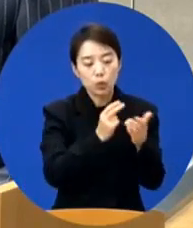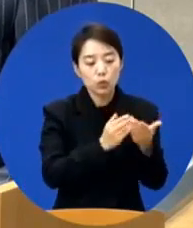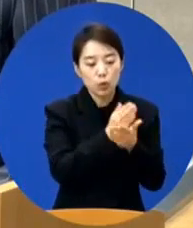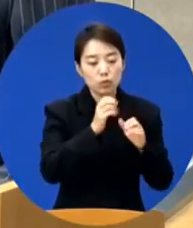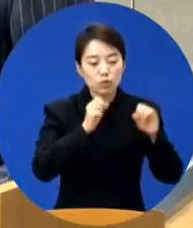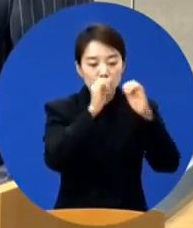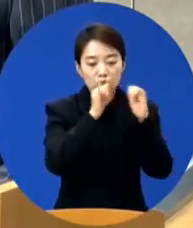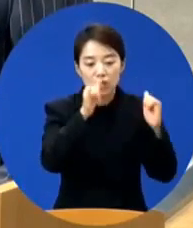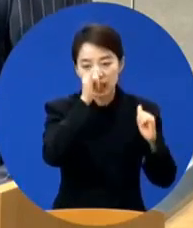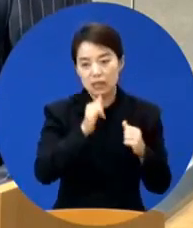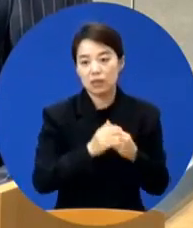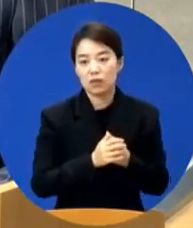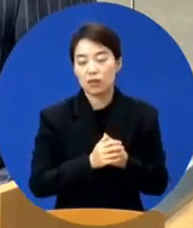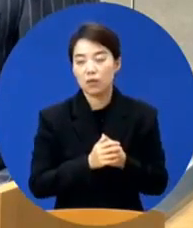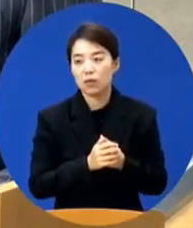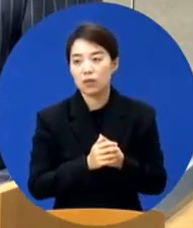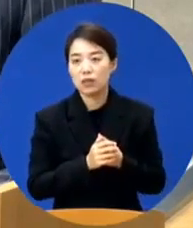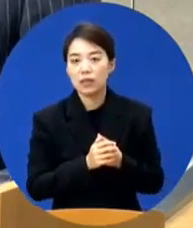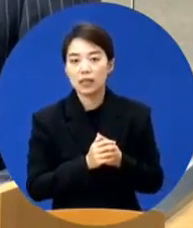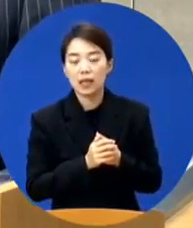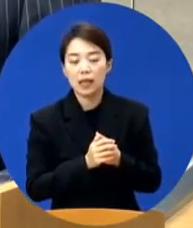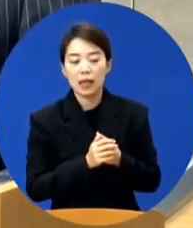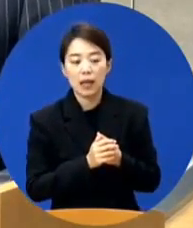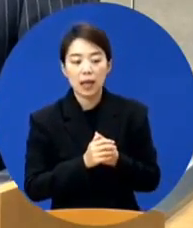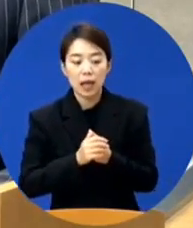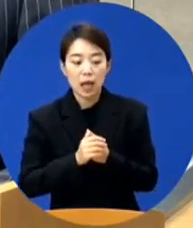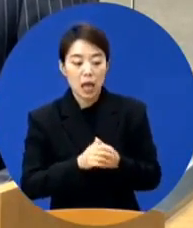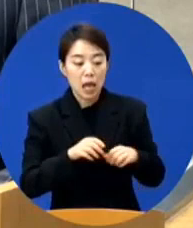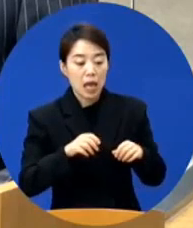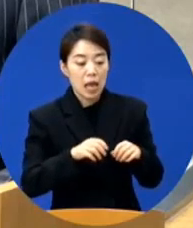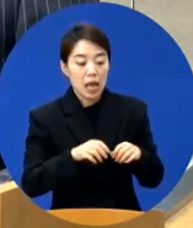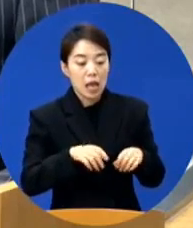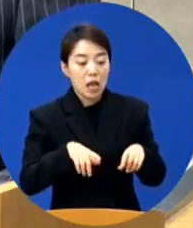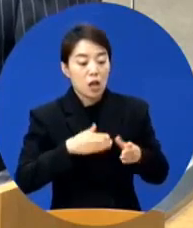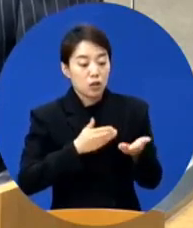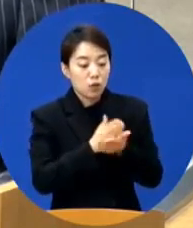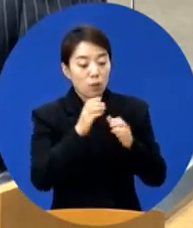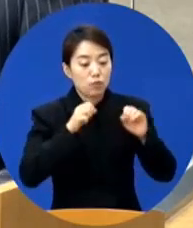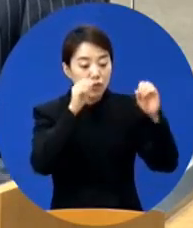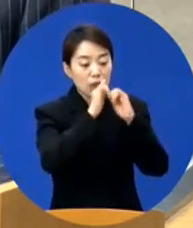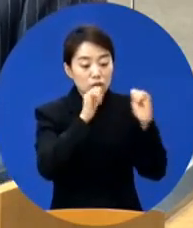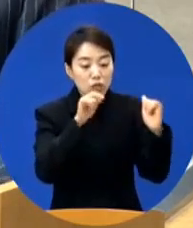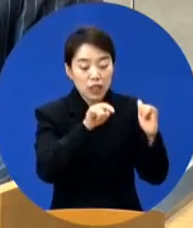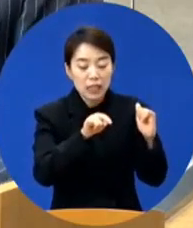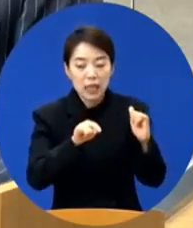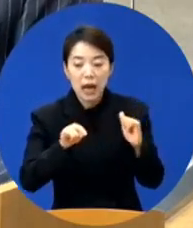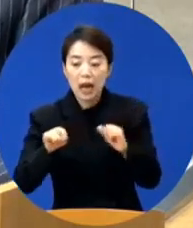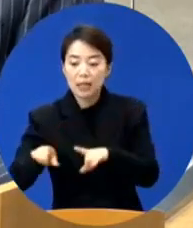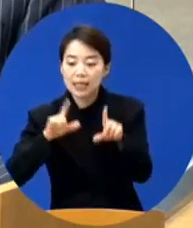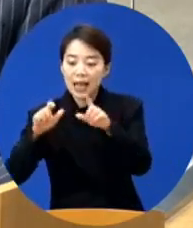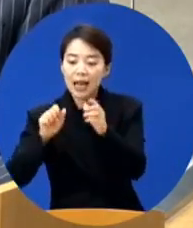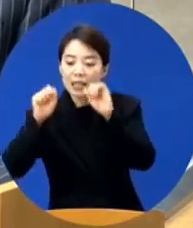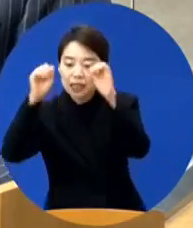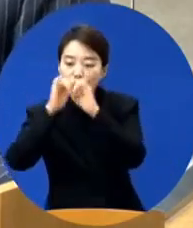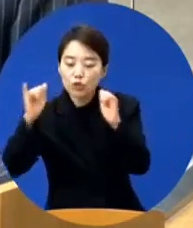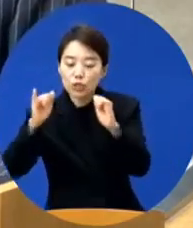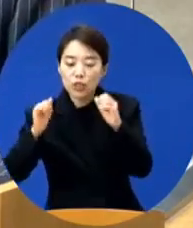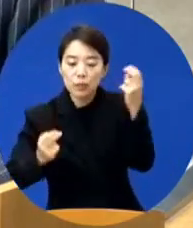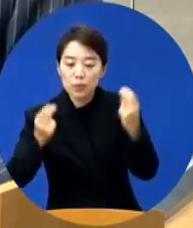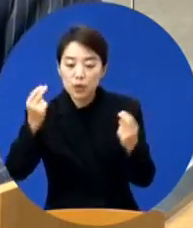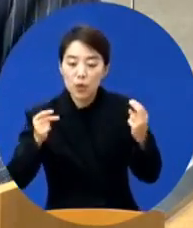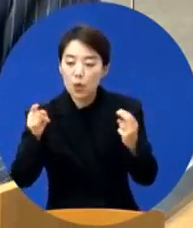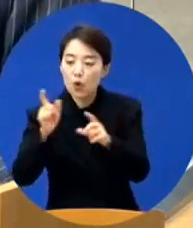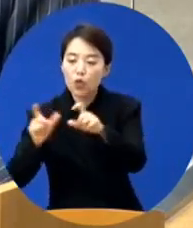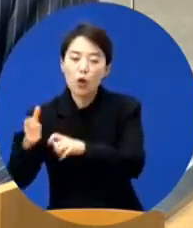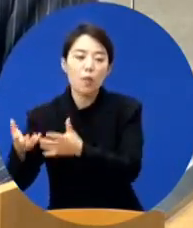때 엘리트 체육인의 몇 배가 됩니다. 그죠? 그 다음에 이 생활 예술인도 그 거리